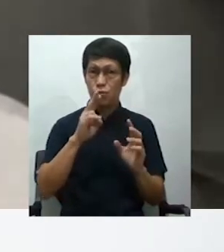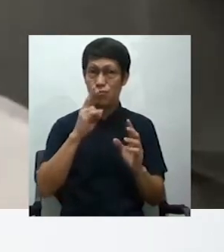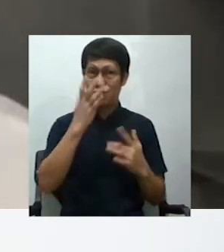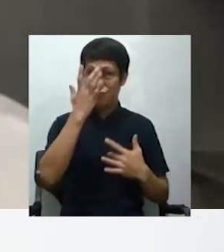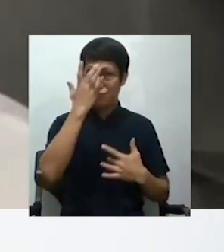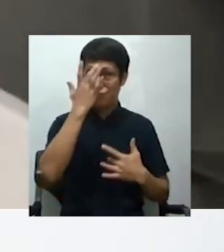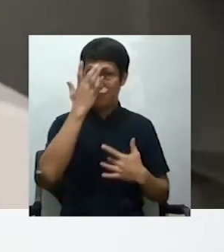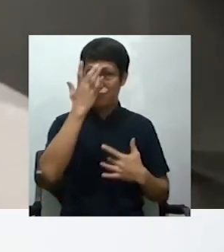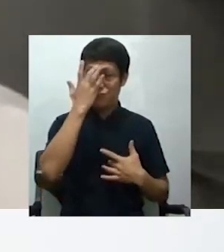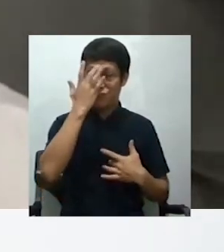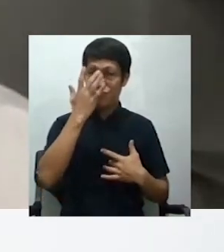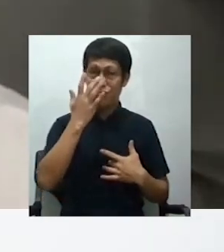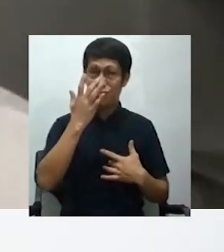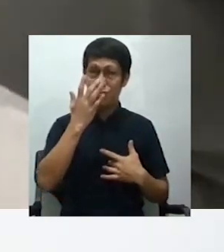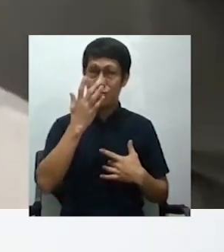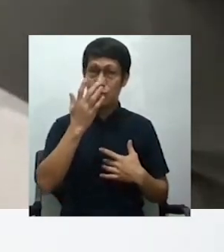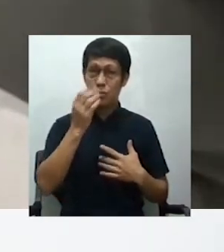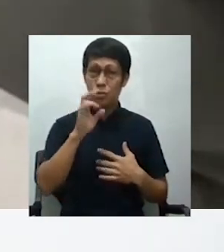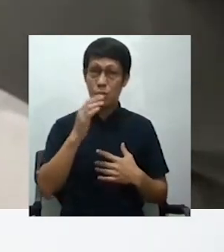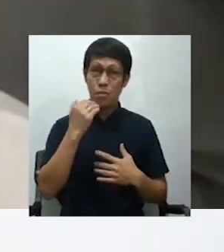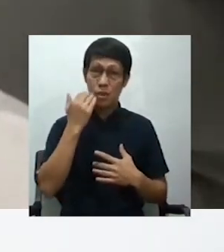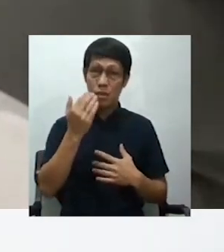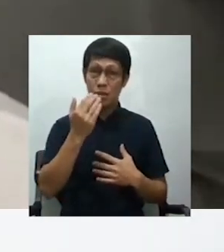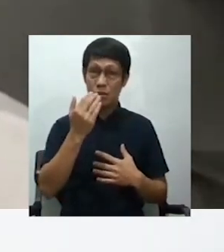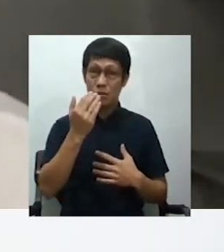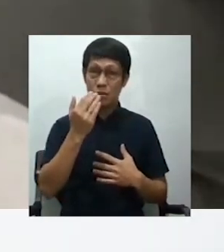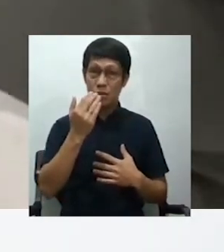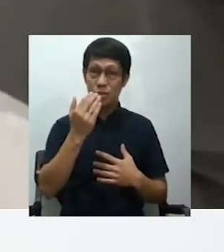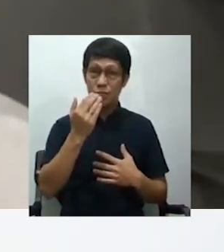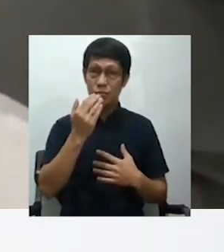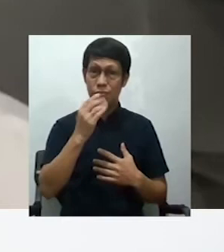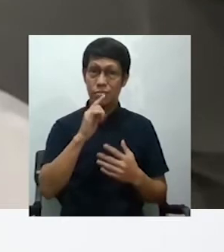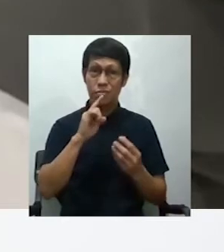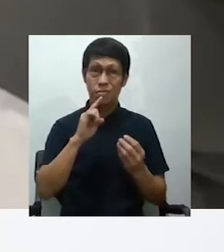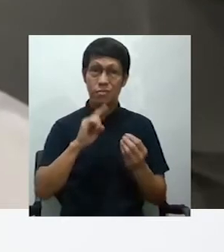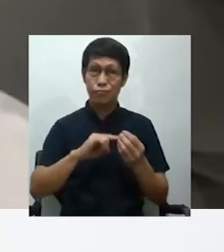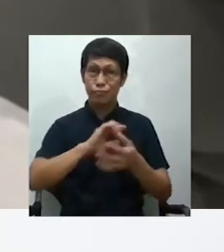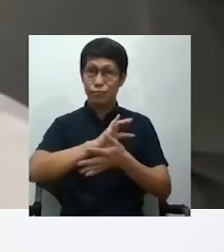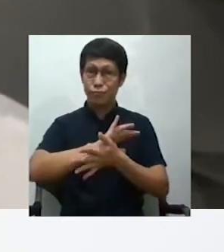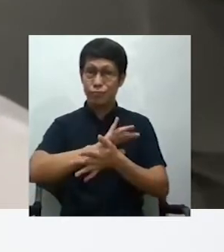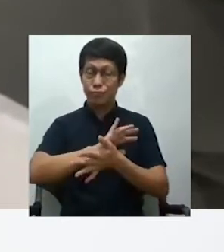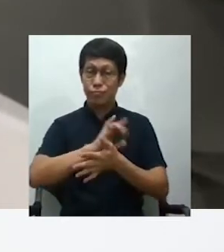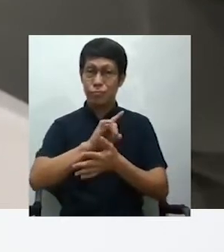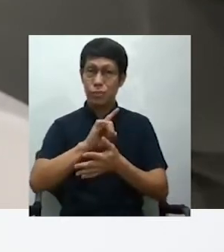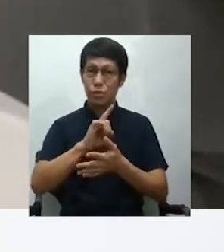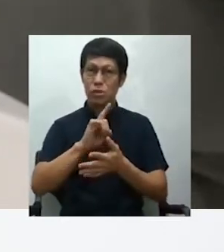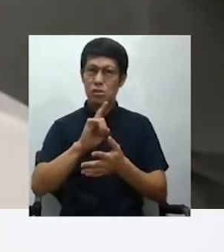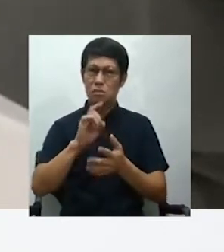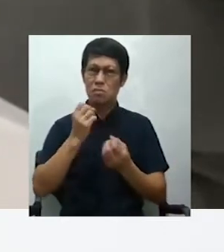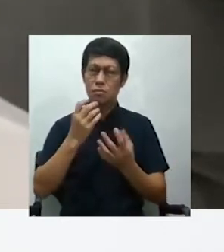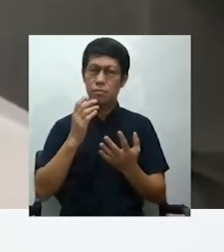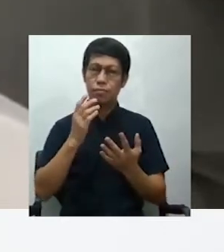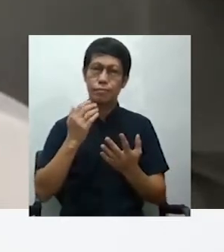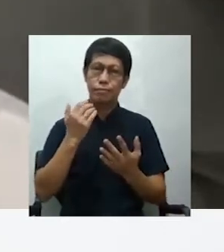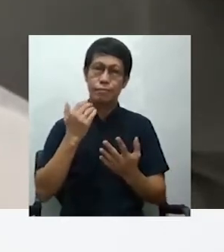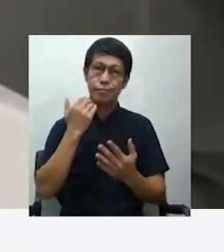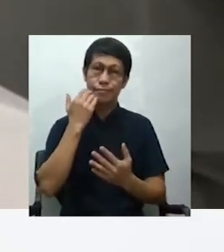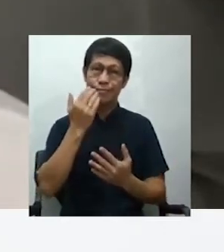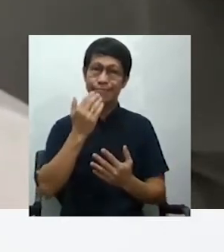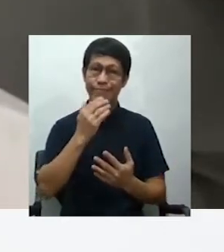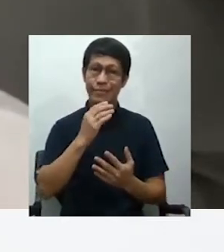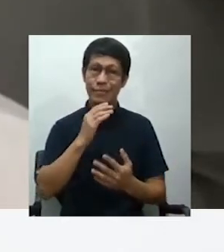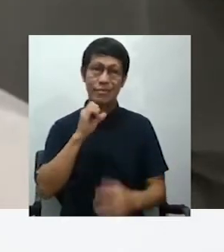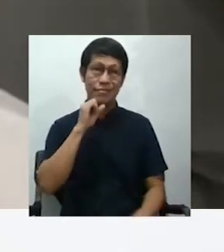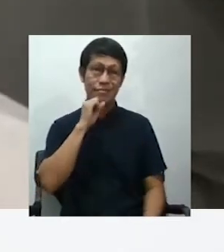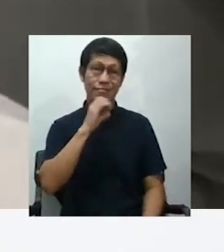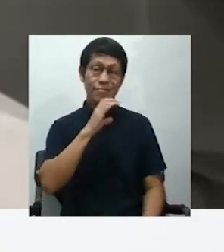may edad. Kaya nakafocus nung una ang mga pagbabakuna sa mga may edad, yung senior citizens. Sa